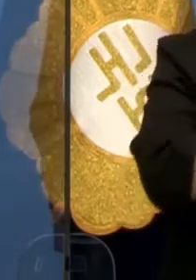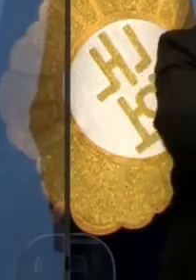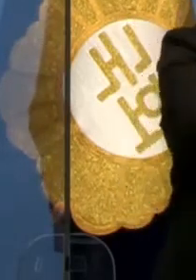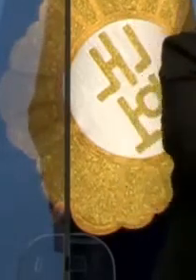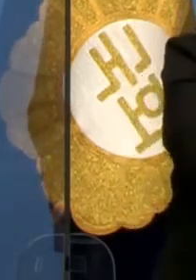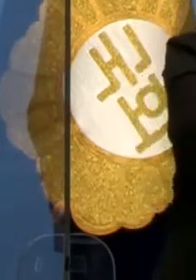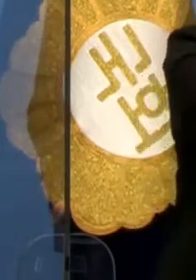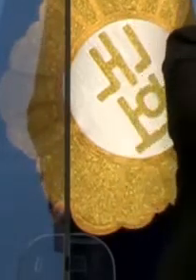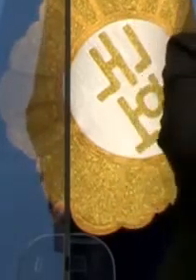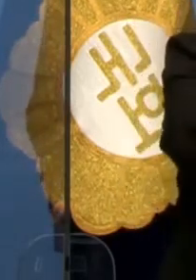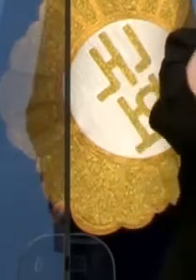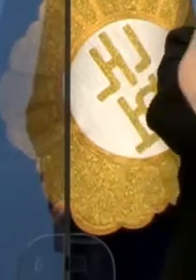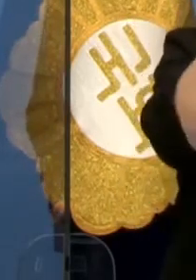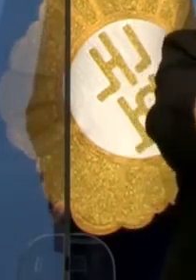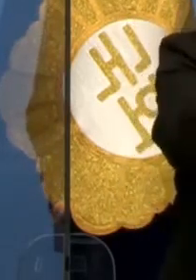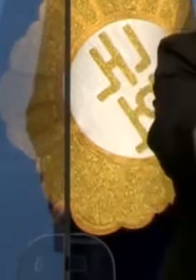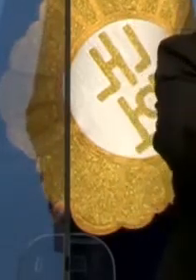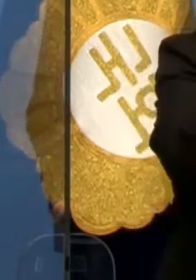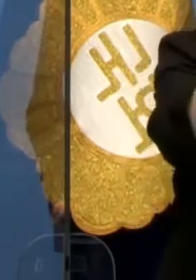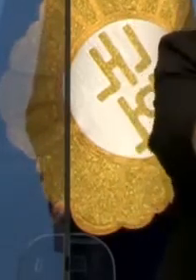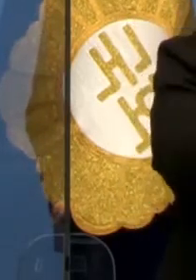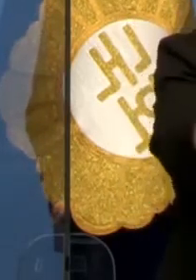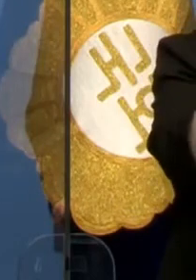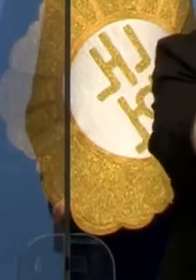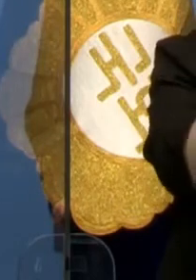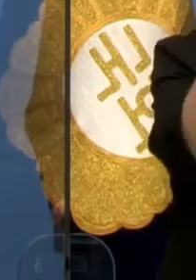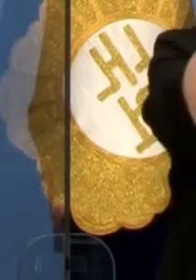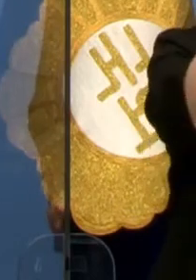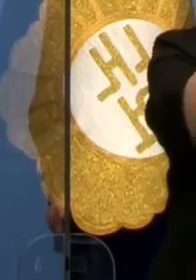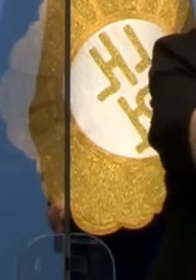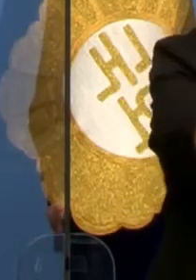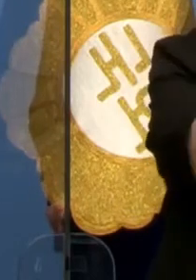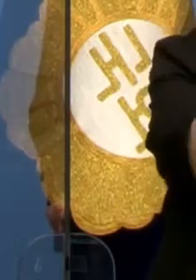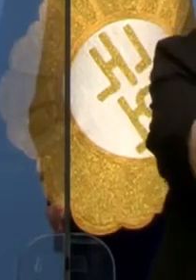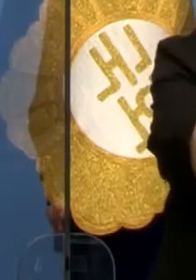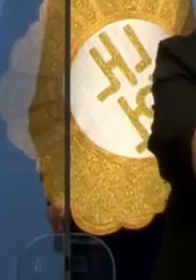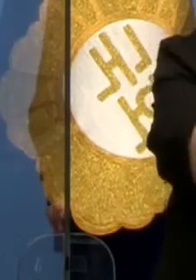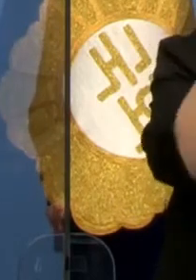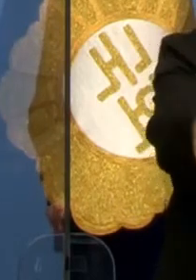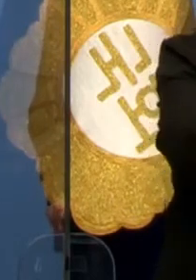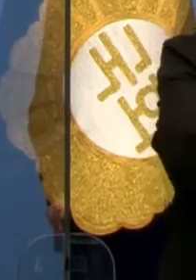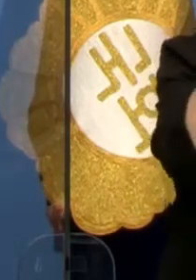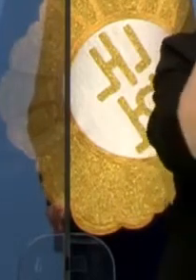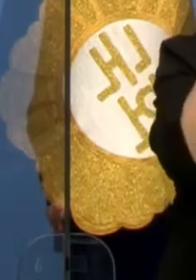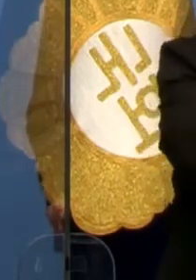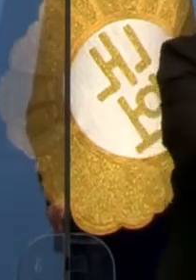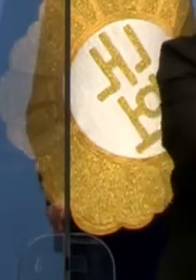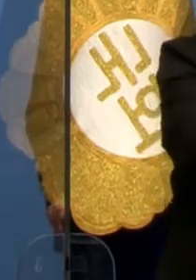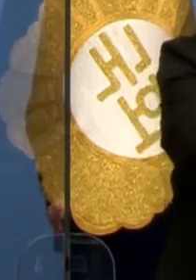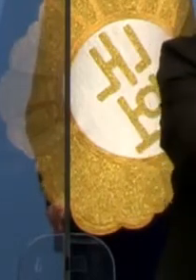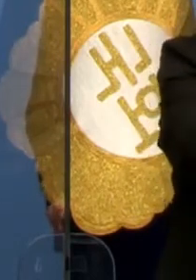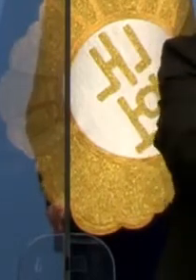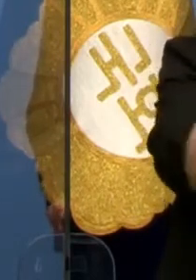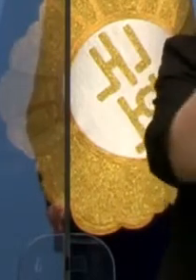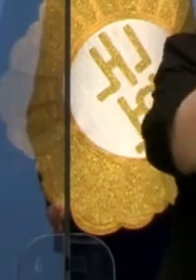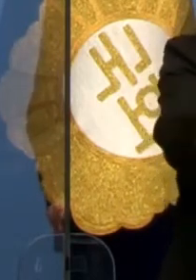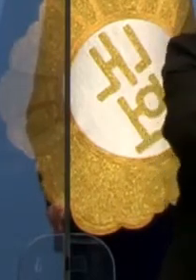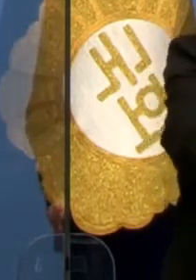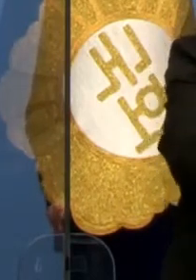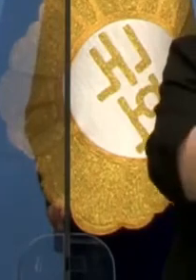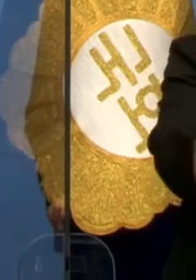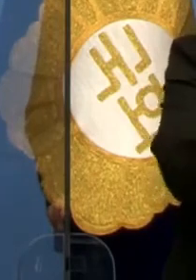헌법 정신을 크게 훼손한 최재형 전 감사원장에 대한 지적과 비판에 대응하는 과정에서도